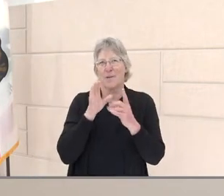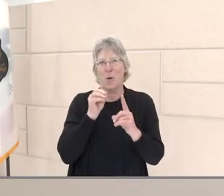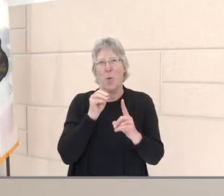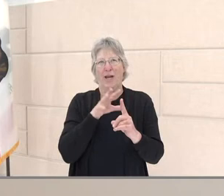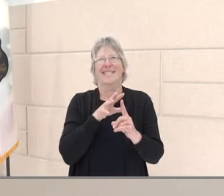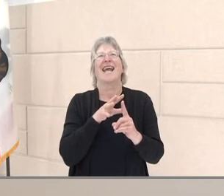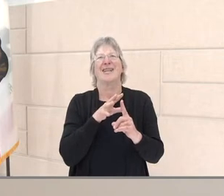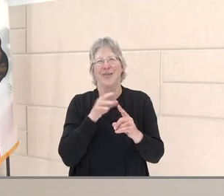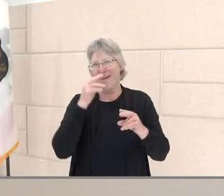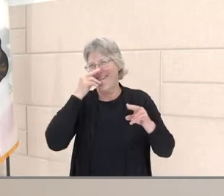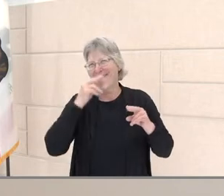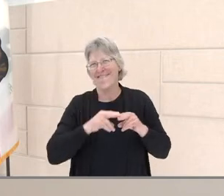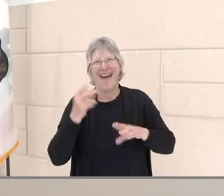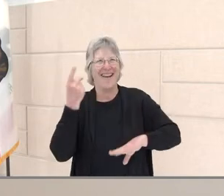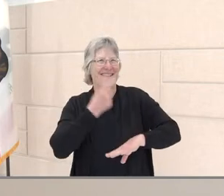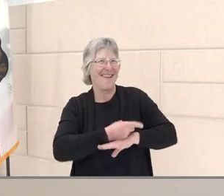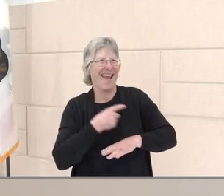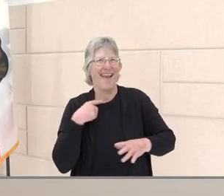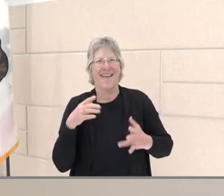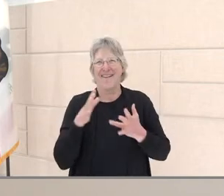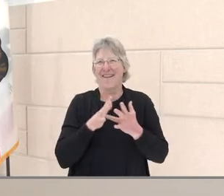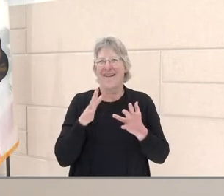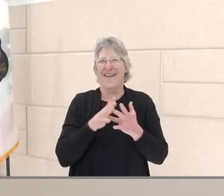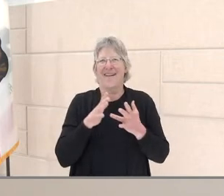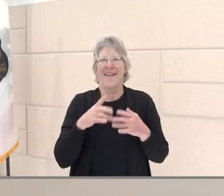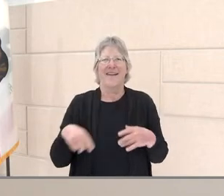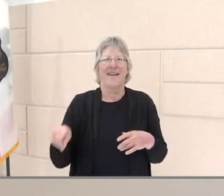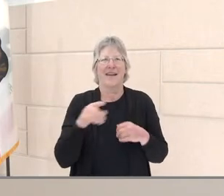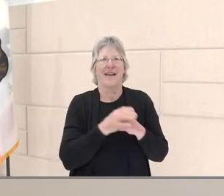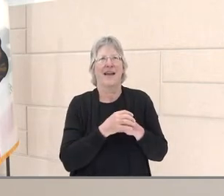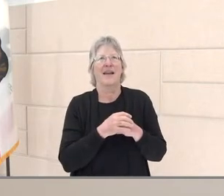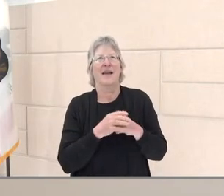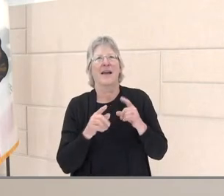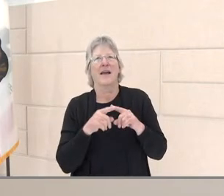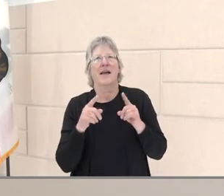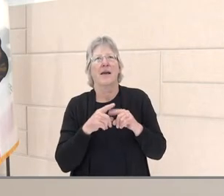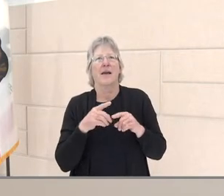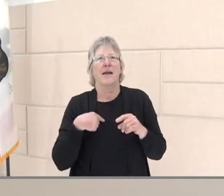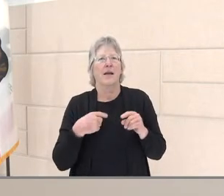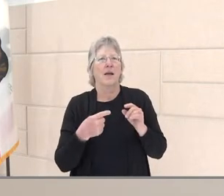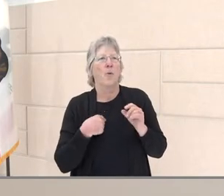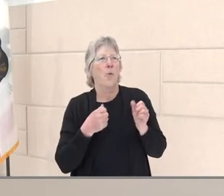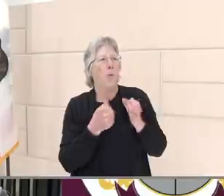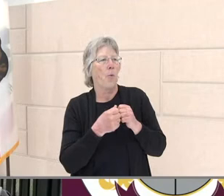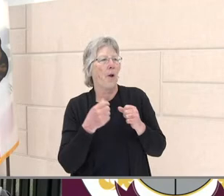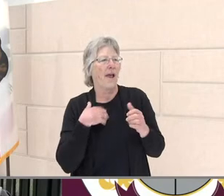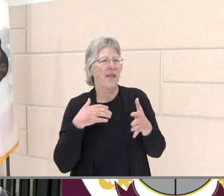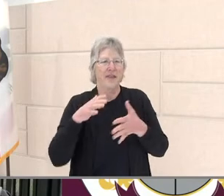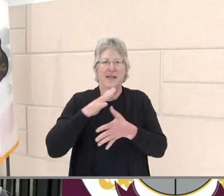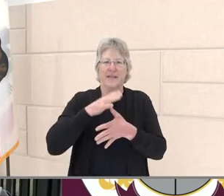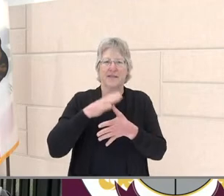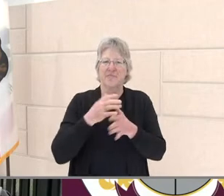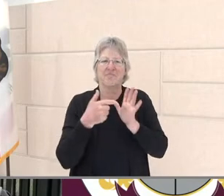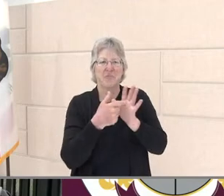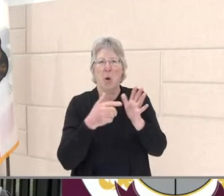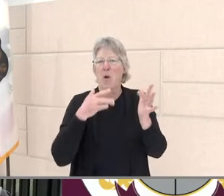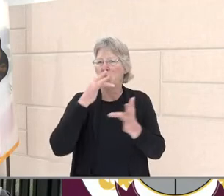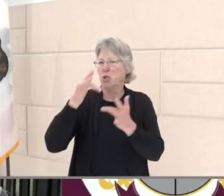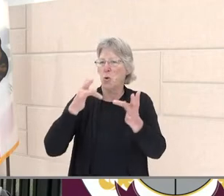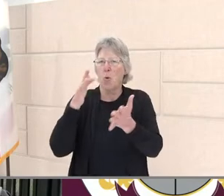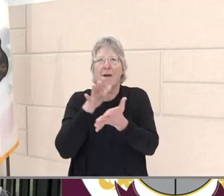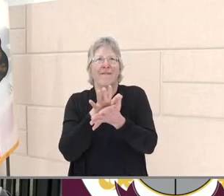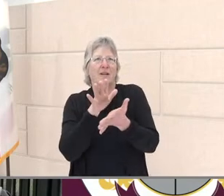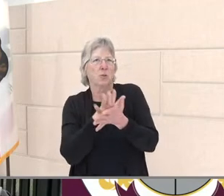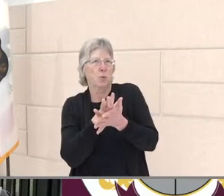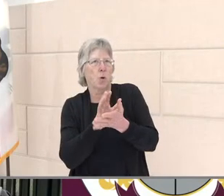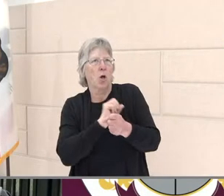បានបើកកម្មវិធីណែនាំសម្រាប់សិស្សថ្នាក់ទី9នឹងដែលមានរៀបចំនៅក្នុងសាលារៀនផ្ទាល់